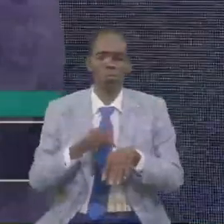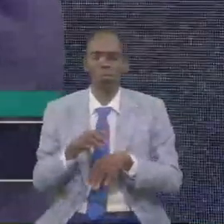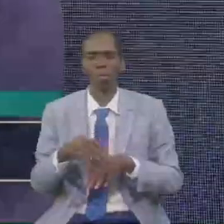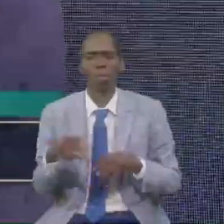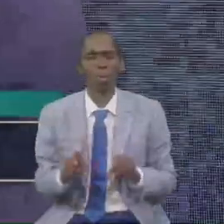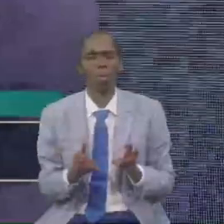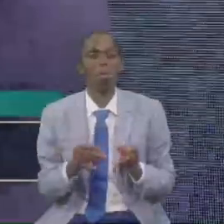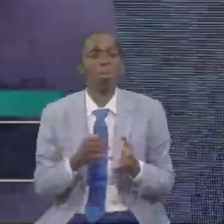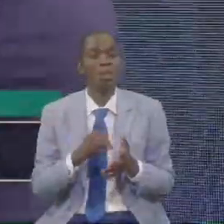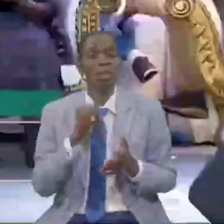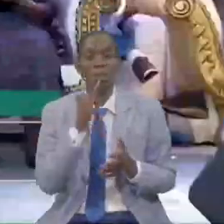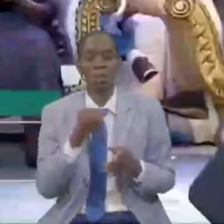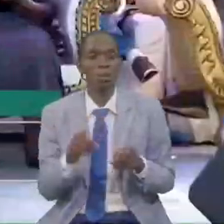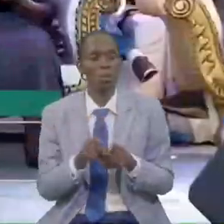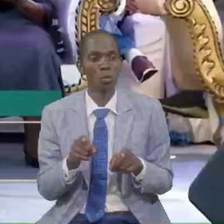piquer.